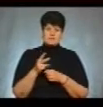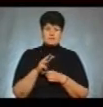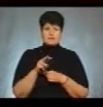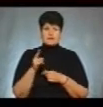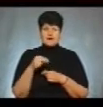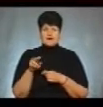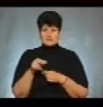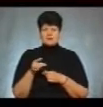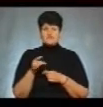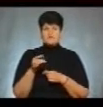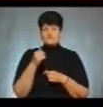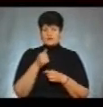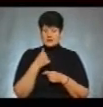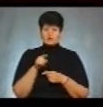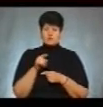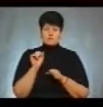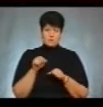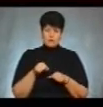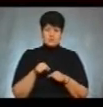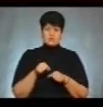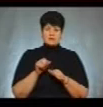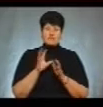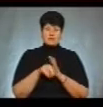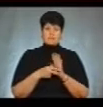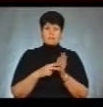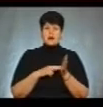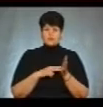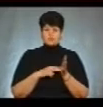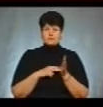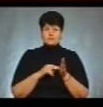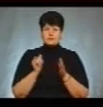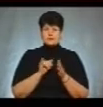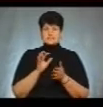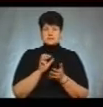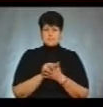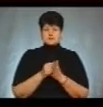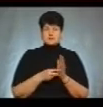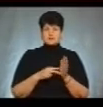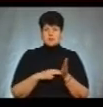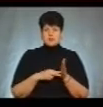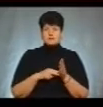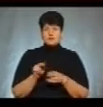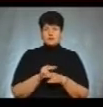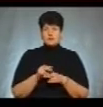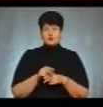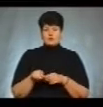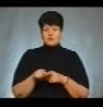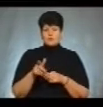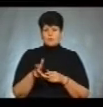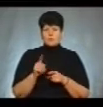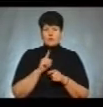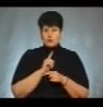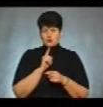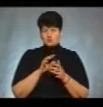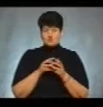мільярда на рік, щоб ми могли війти в планово і займатися планово вже ремонтами доріг. Поки що суми